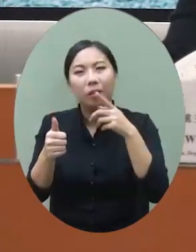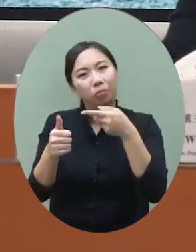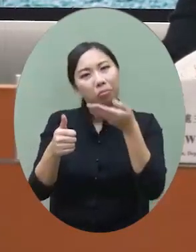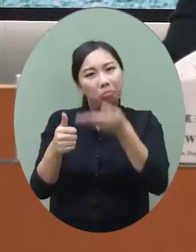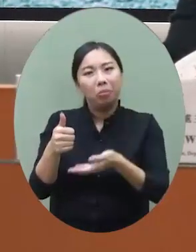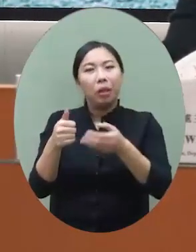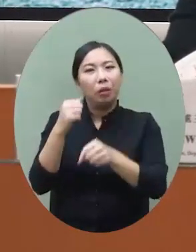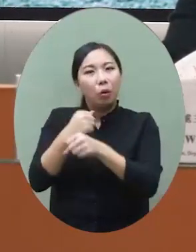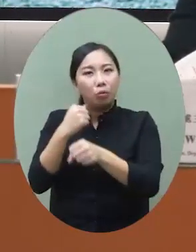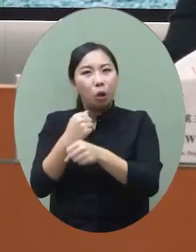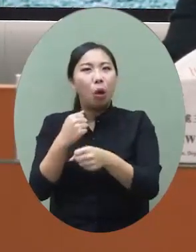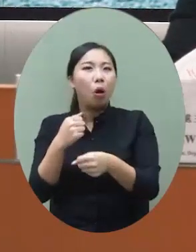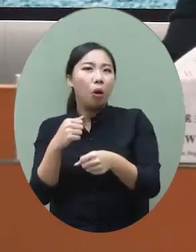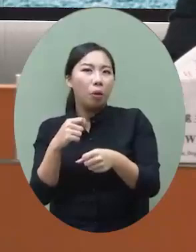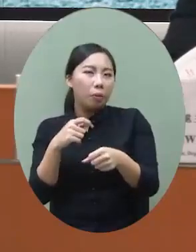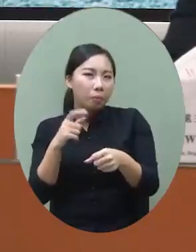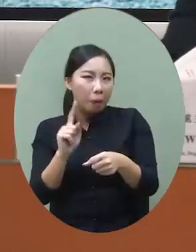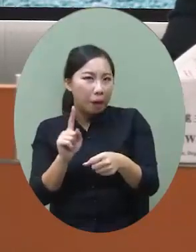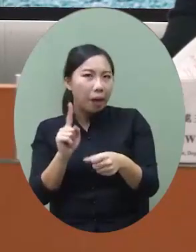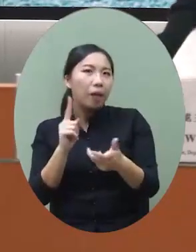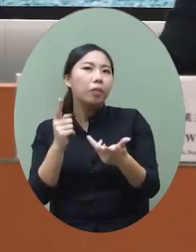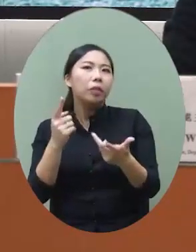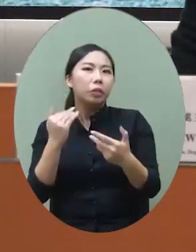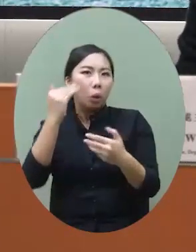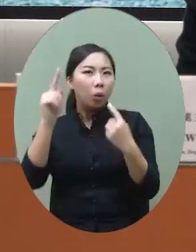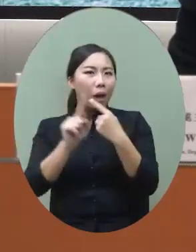咩特別高危因素咁樣咧？應該。